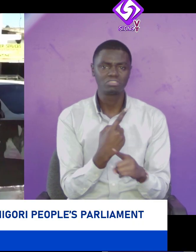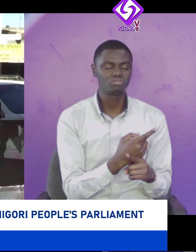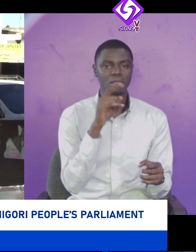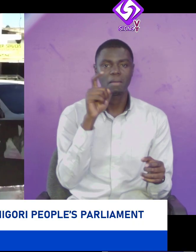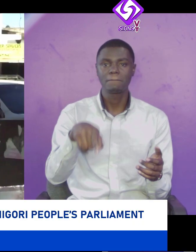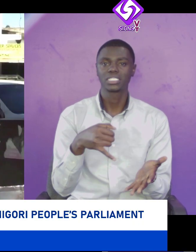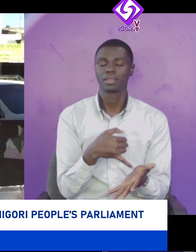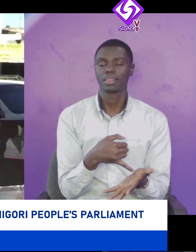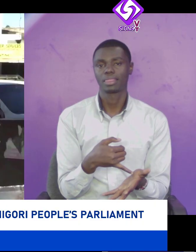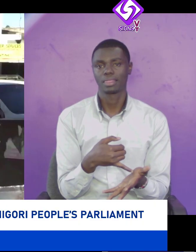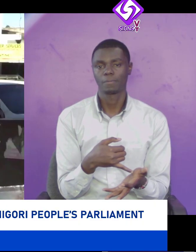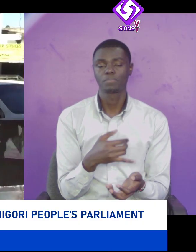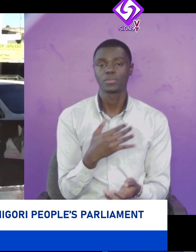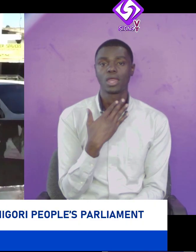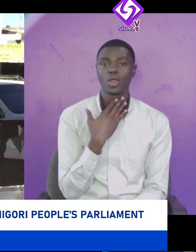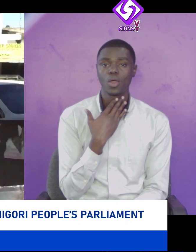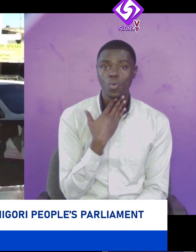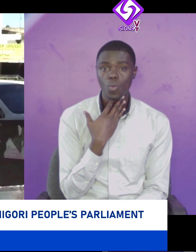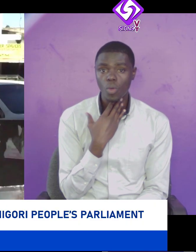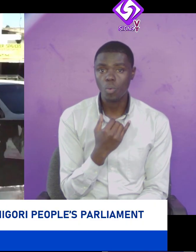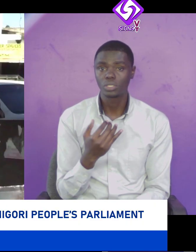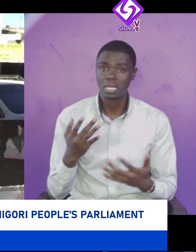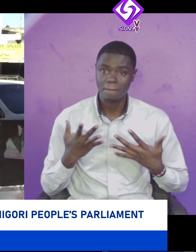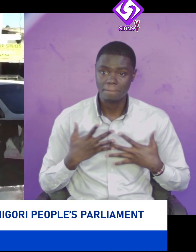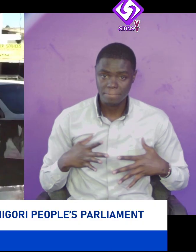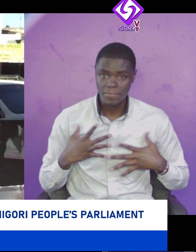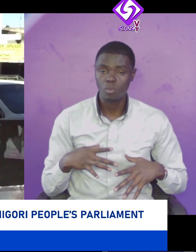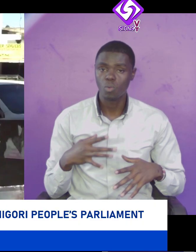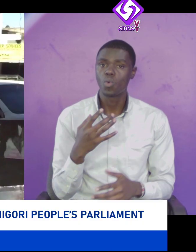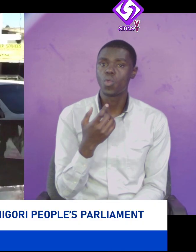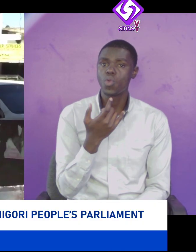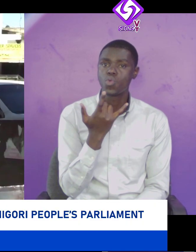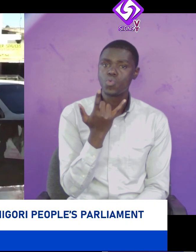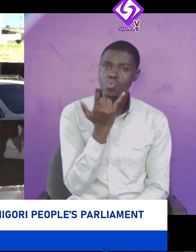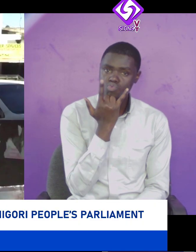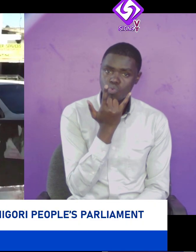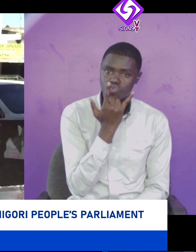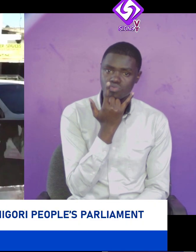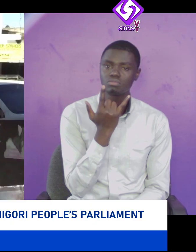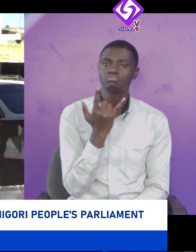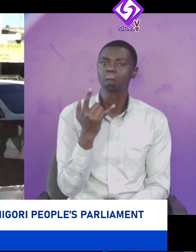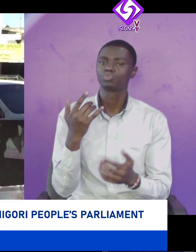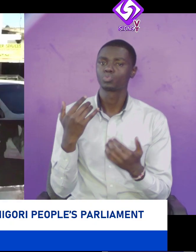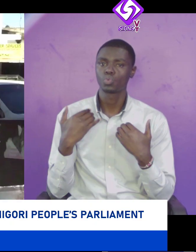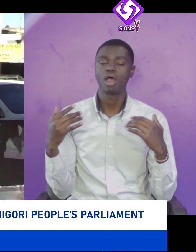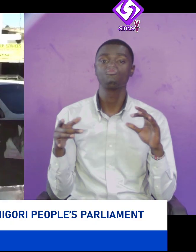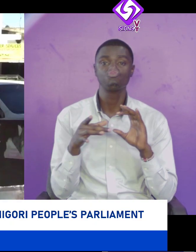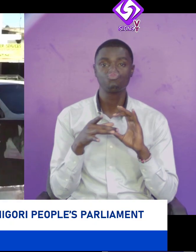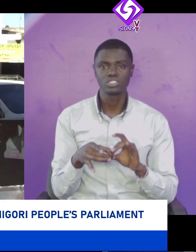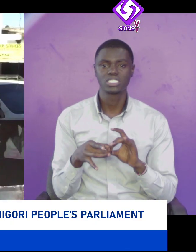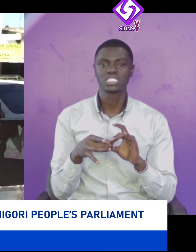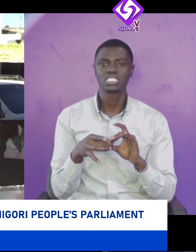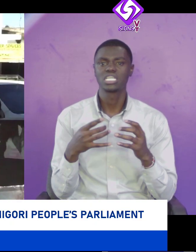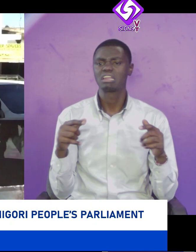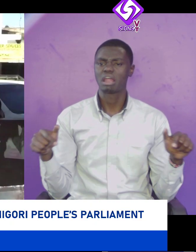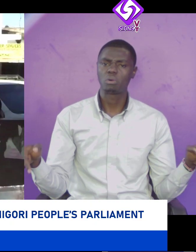Piny Luo. Tungetaka pia wananchi Wajaluo hasa wawe na umoja na wawache hii mambo ya malumbano